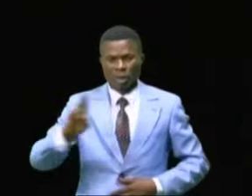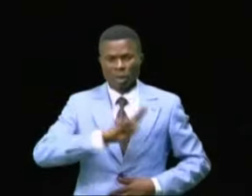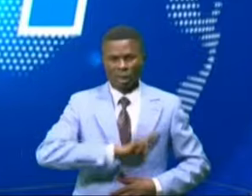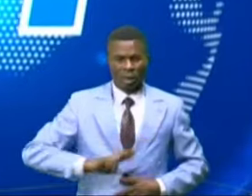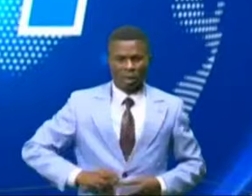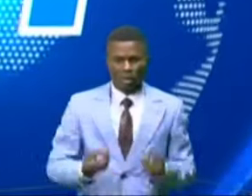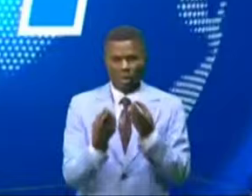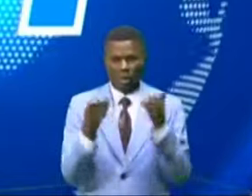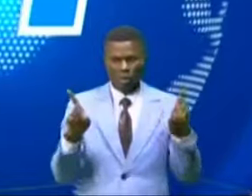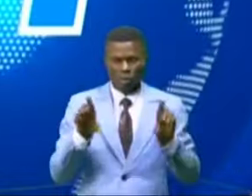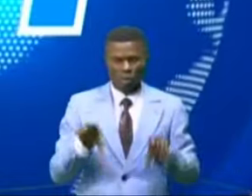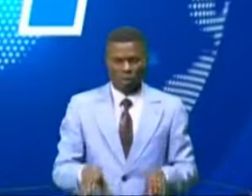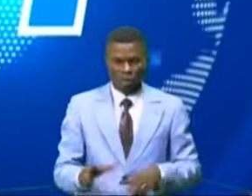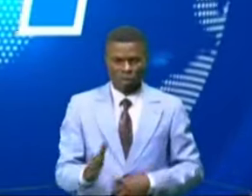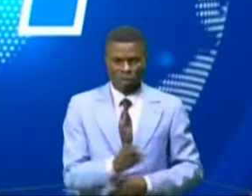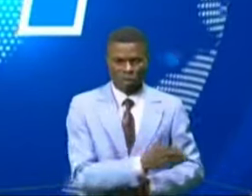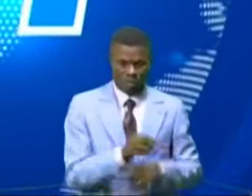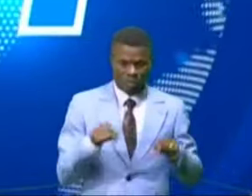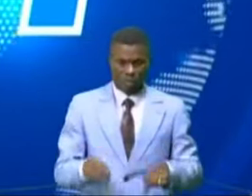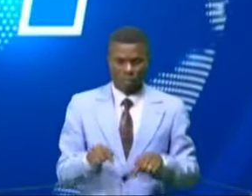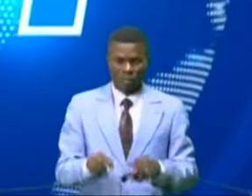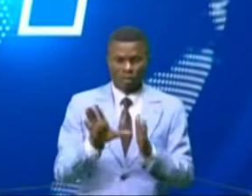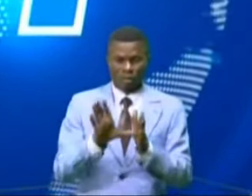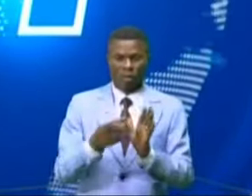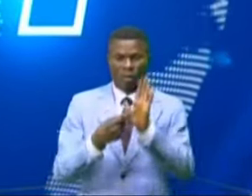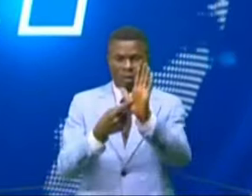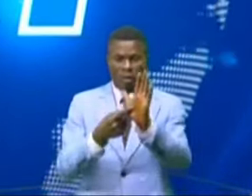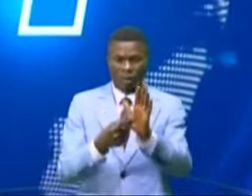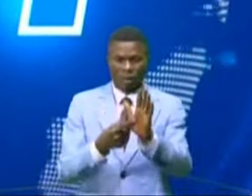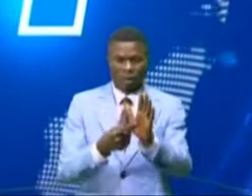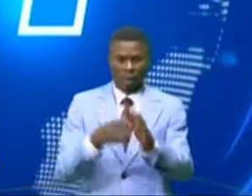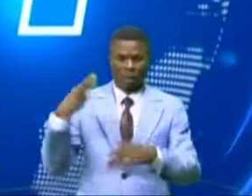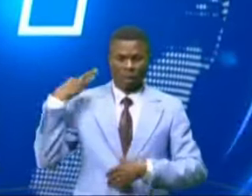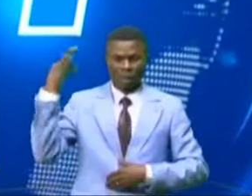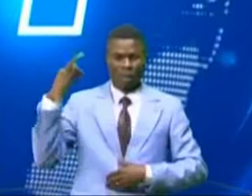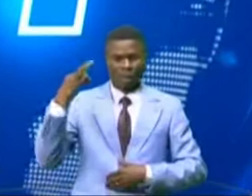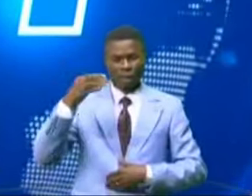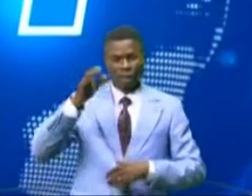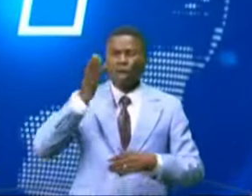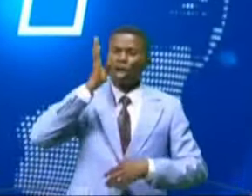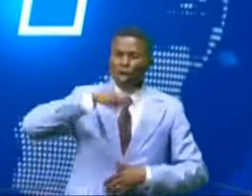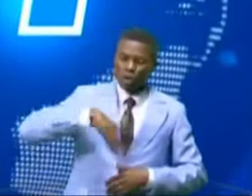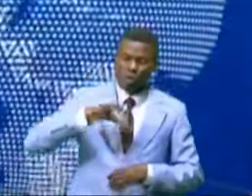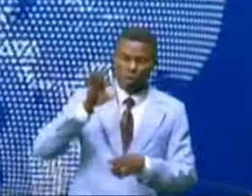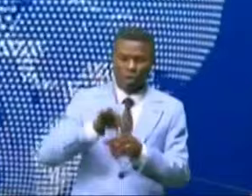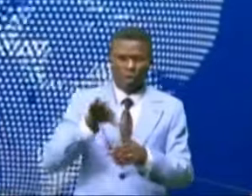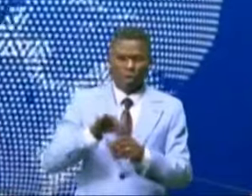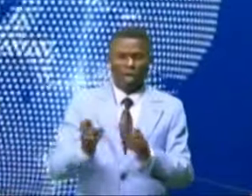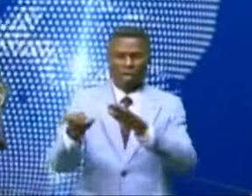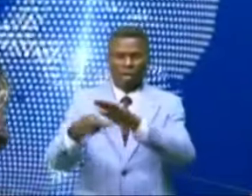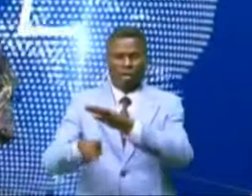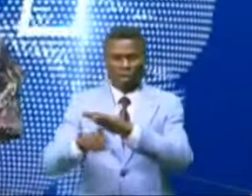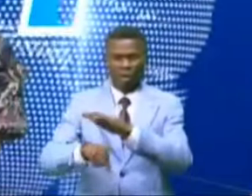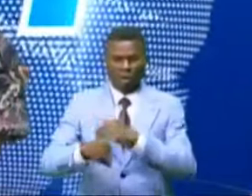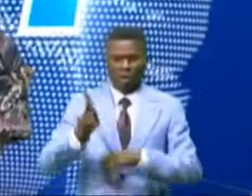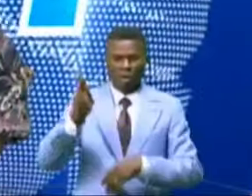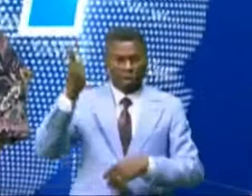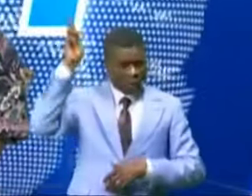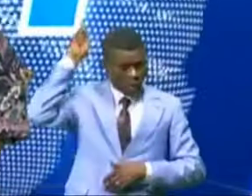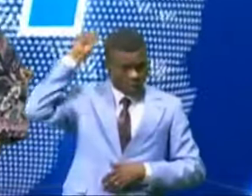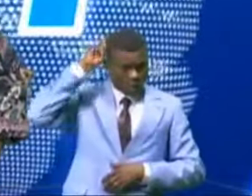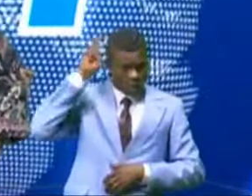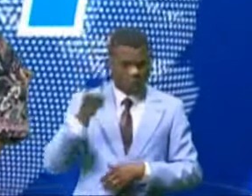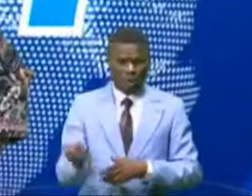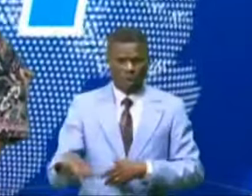pays. Prenons à présent ce reportage qui parle d'un candidat malheureux aux législatives provinciales à Kolwezi dans le